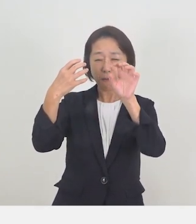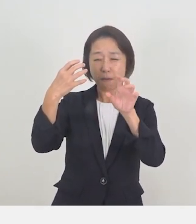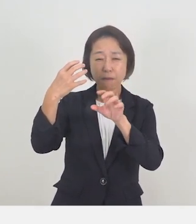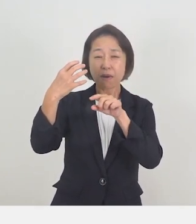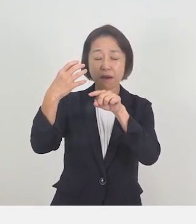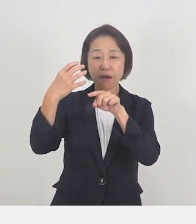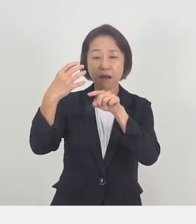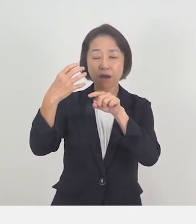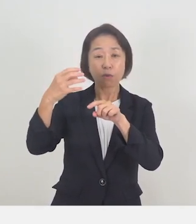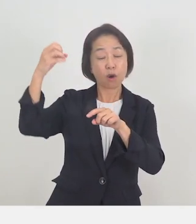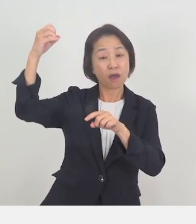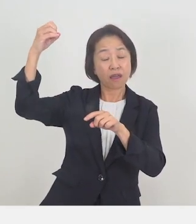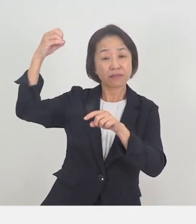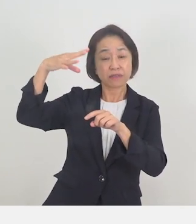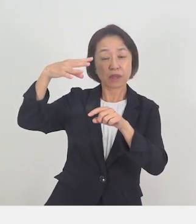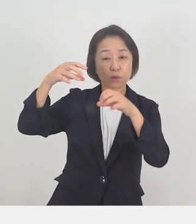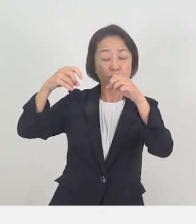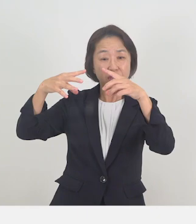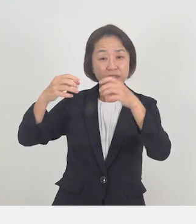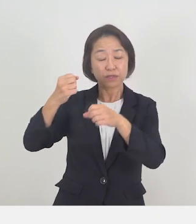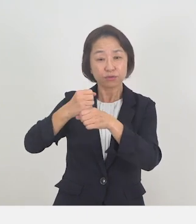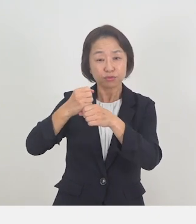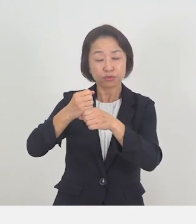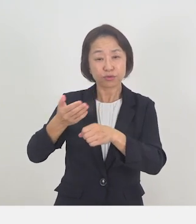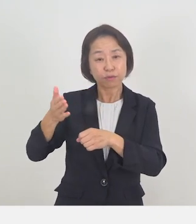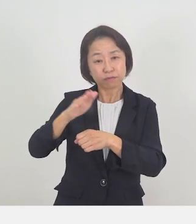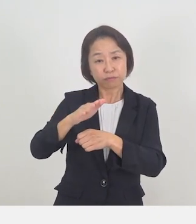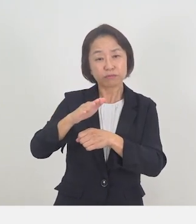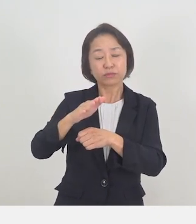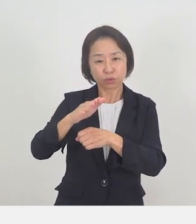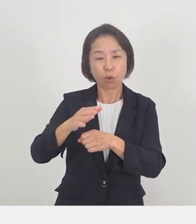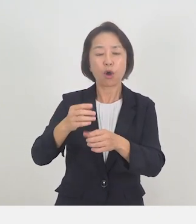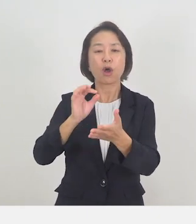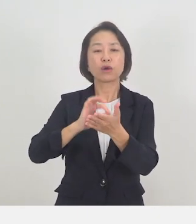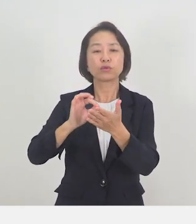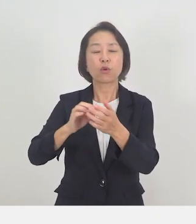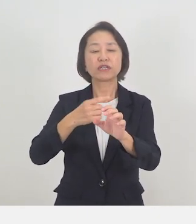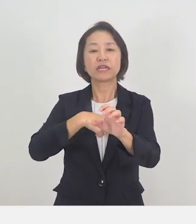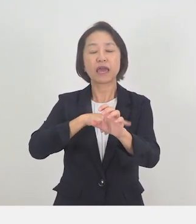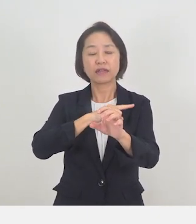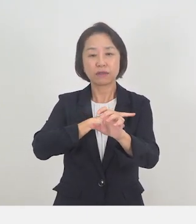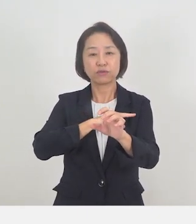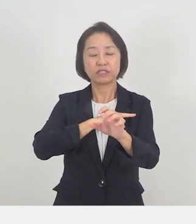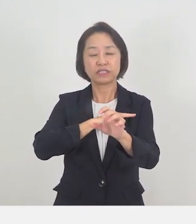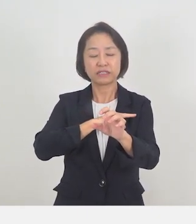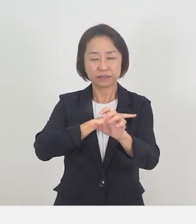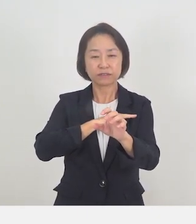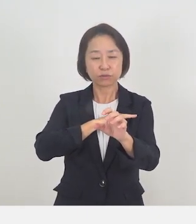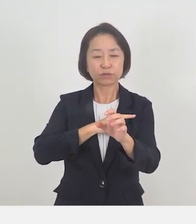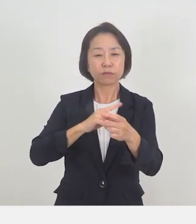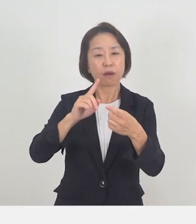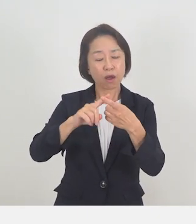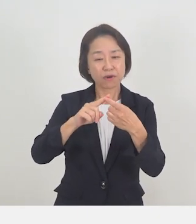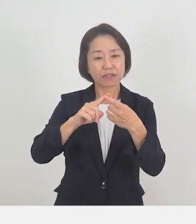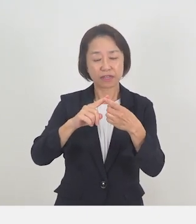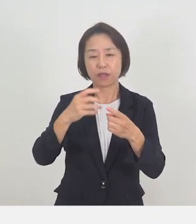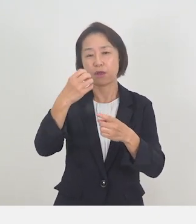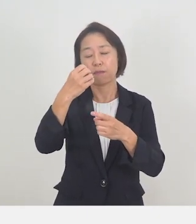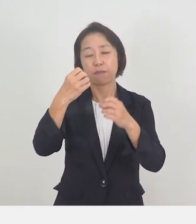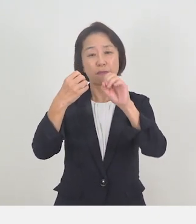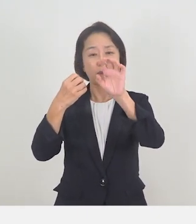太陽光発電によるエネルギーを使うことで消費エネルギーが削減される割合に応じてつくものとなります